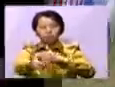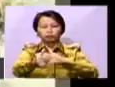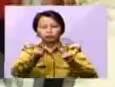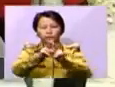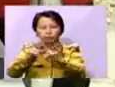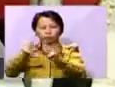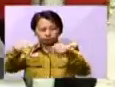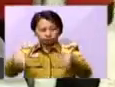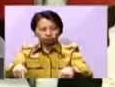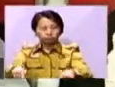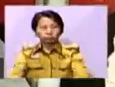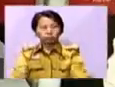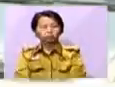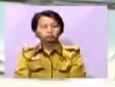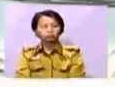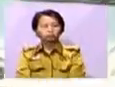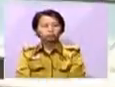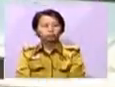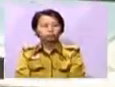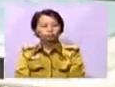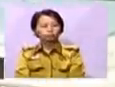ini.